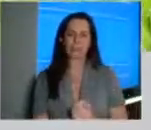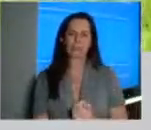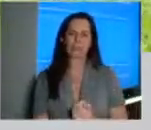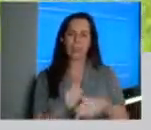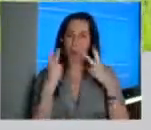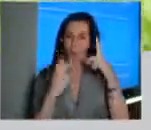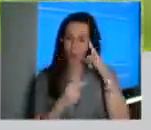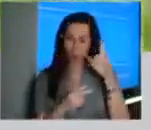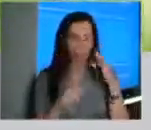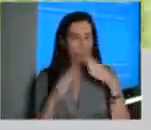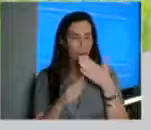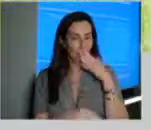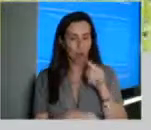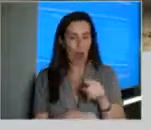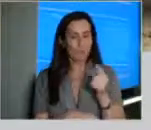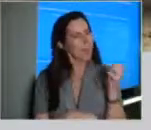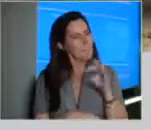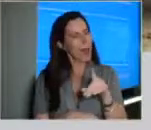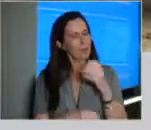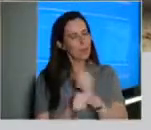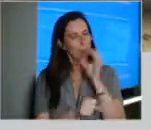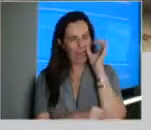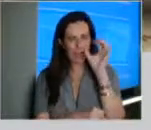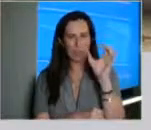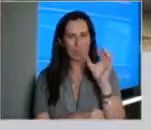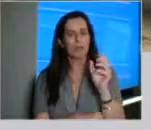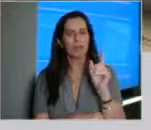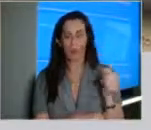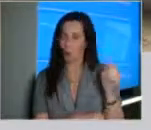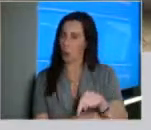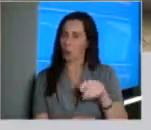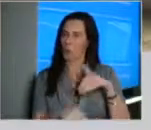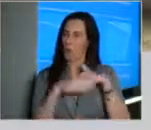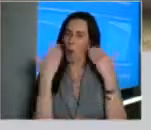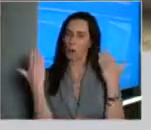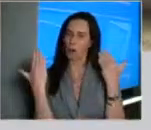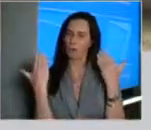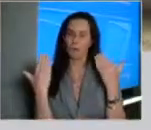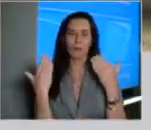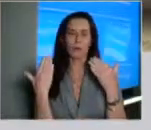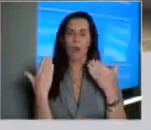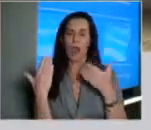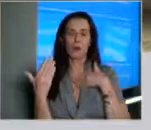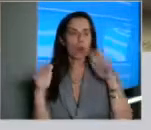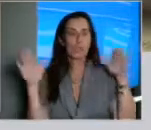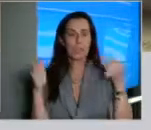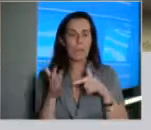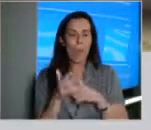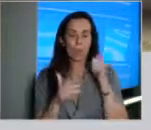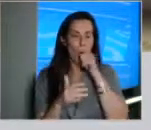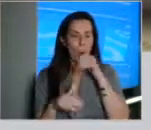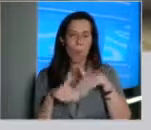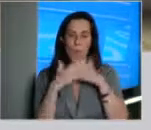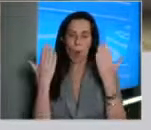חשוב לדעת שאם אתם גרים בירושלים ובא לכם לעשות תצפית ציפורים יפה, אתם יכולים להגיע הנה בבוקר. אנחנו מטבעים פה ציפורים כל